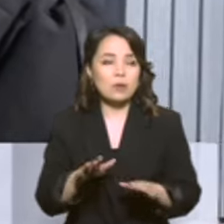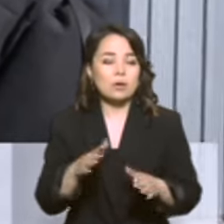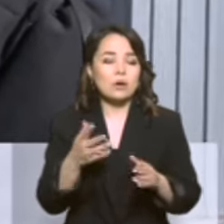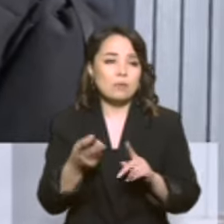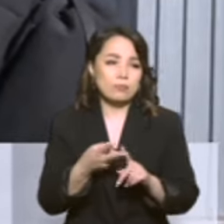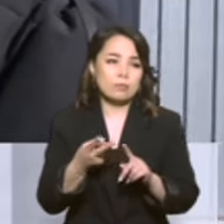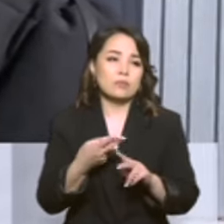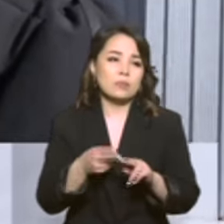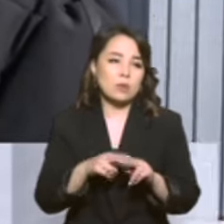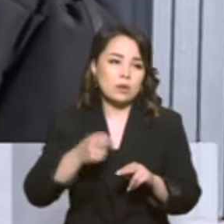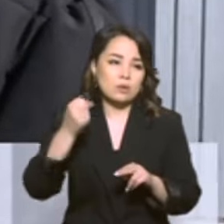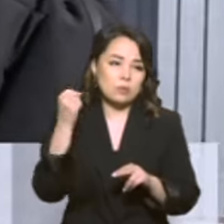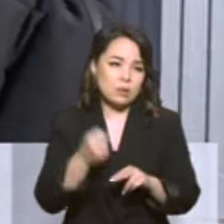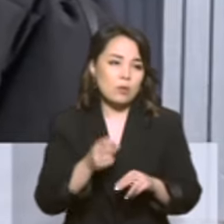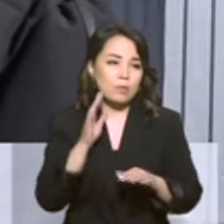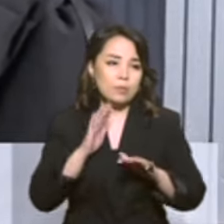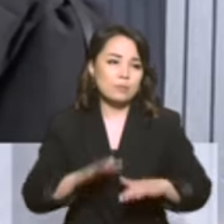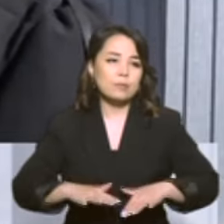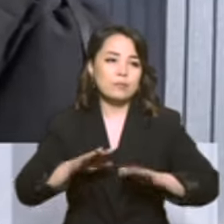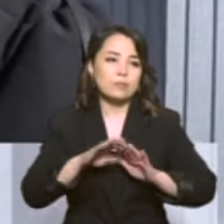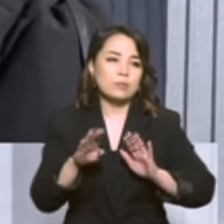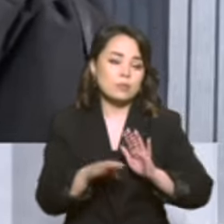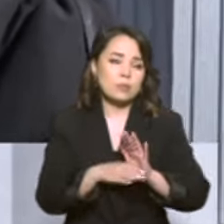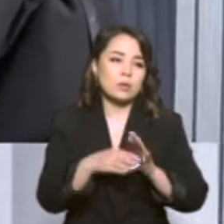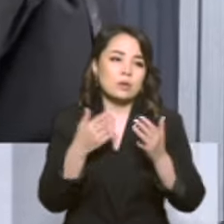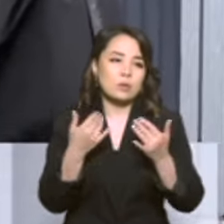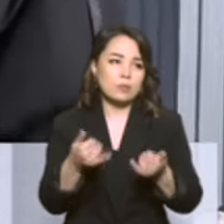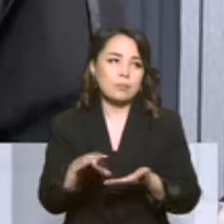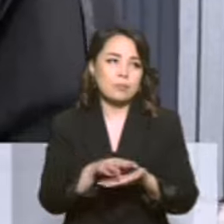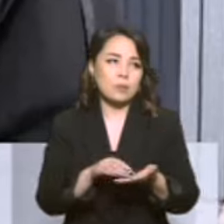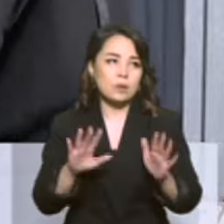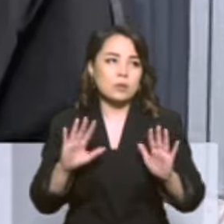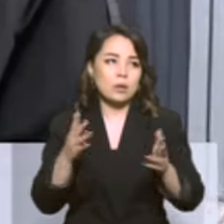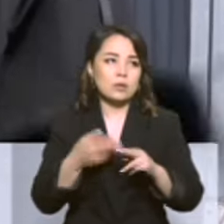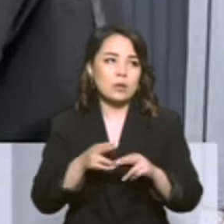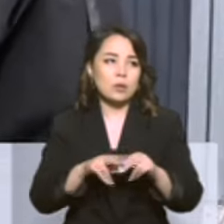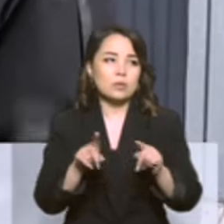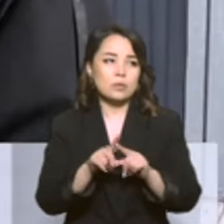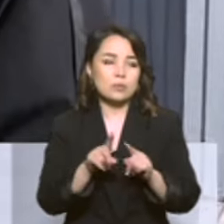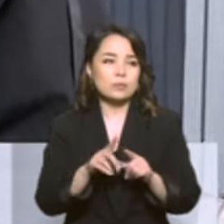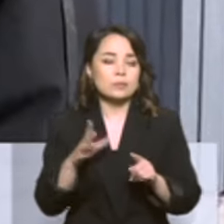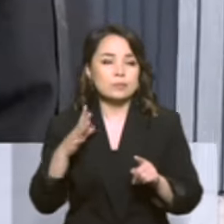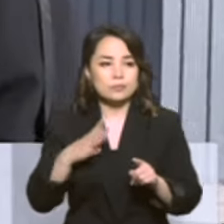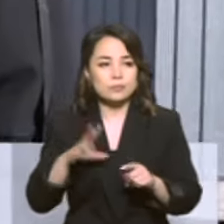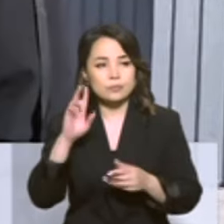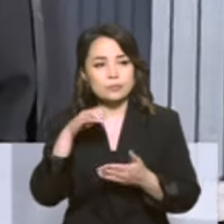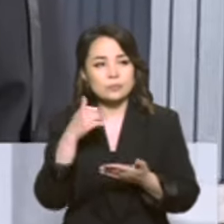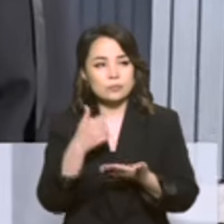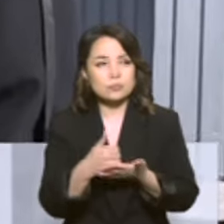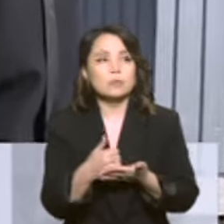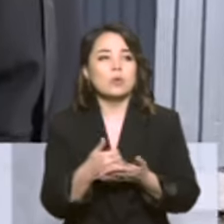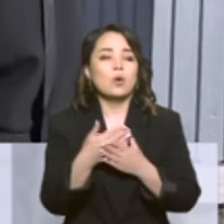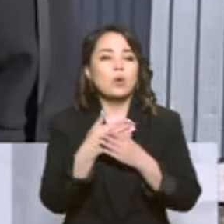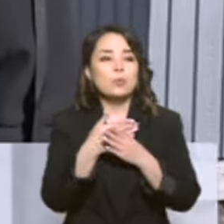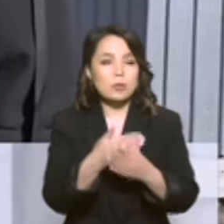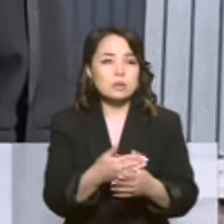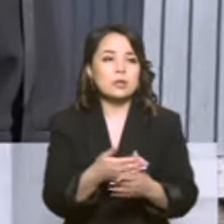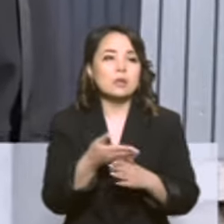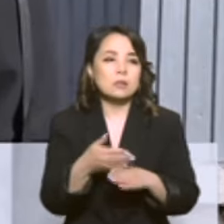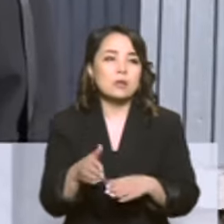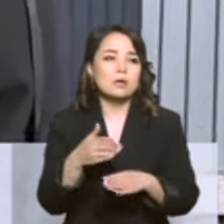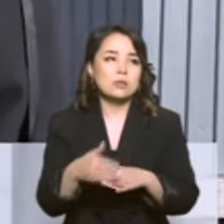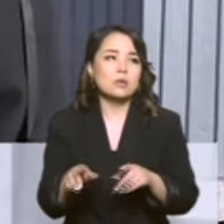деп едік. Енді дәл осындай апат міне екінші рет келіп отыр. Енді осындай енді амалдап үкіметтің несімен көмегімен ақырындап